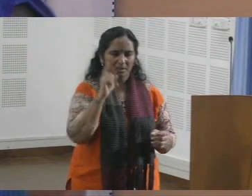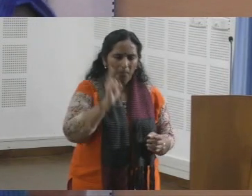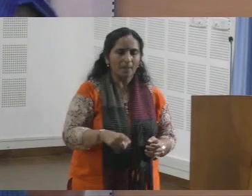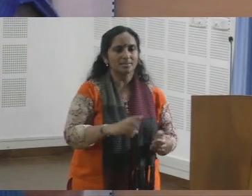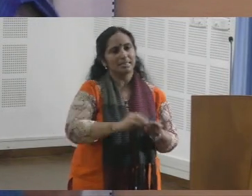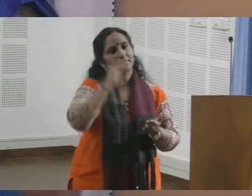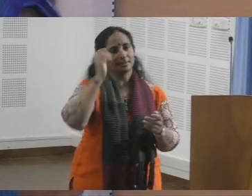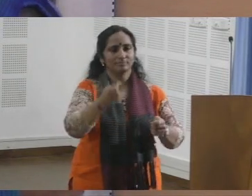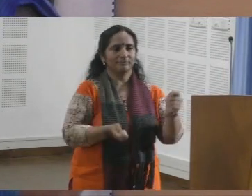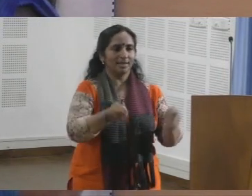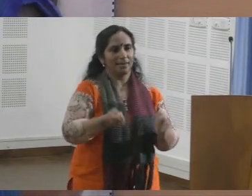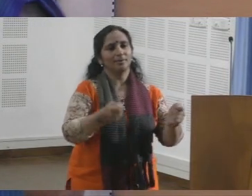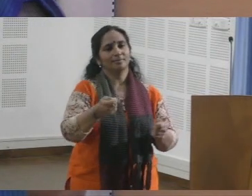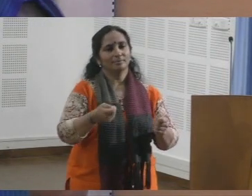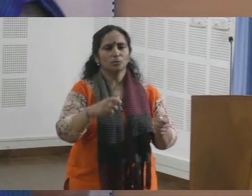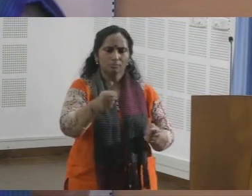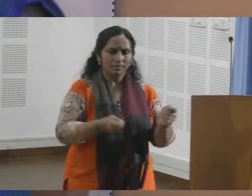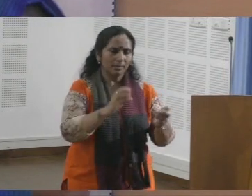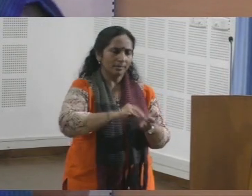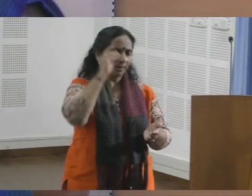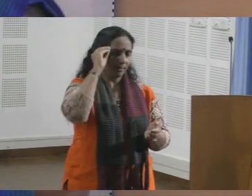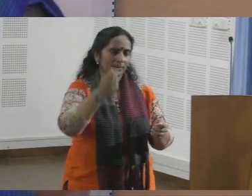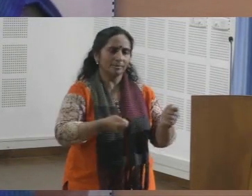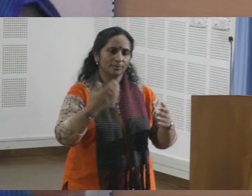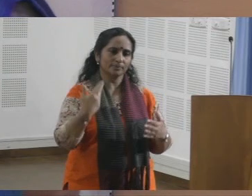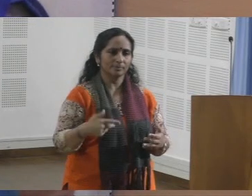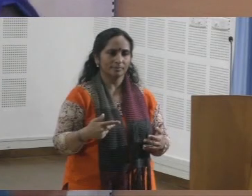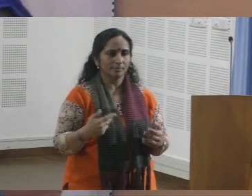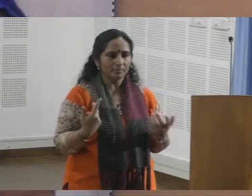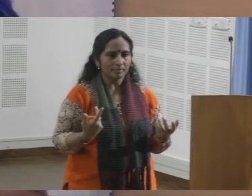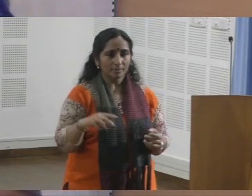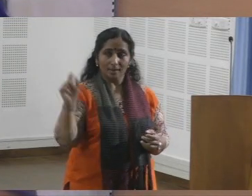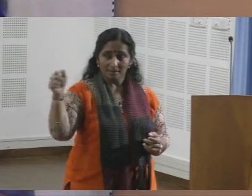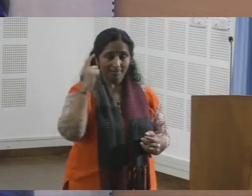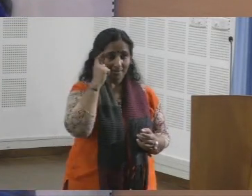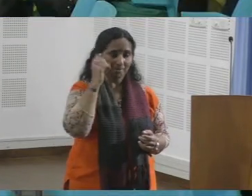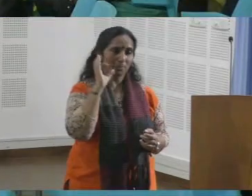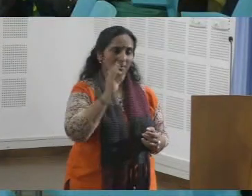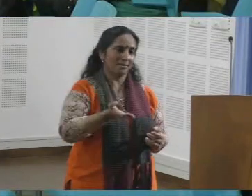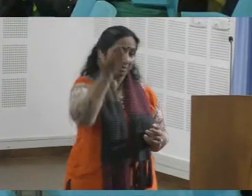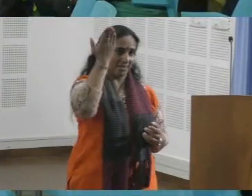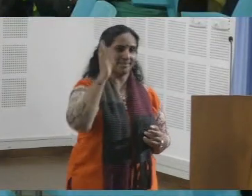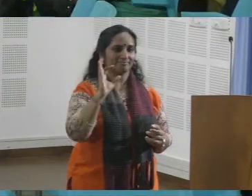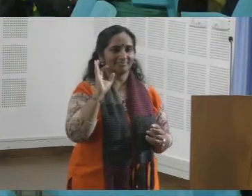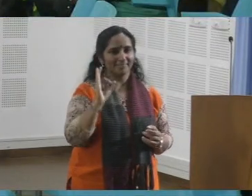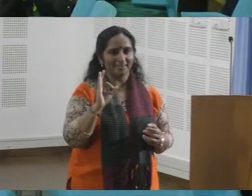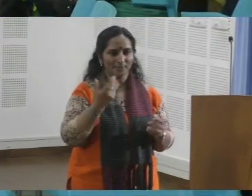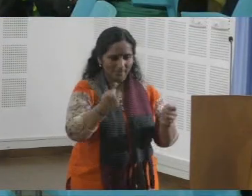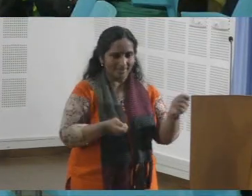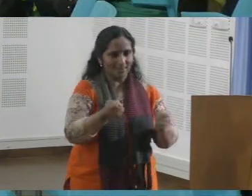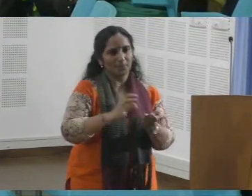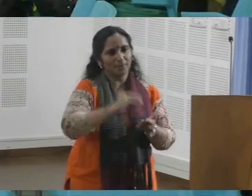പറ്റൂ. അപ്പോൾ ഞാൻ ഡ്രൈവിങ്ങും പഠിച്ചു. അത് ഞാൻ എൻ്റെ ജീവിതത്തിൽ തന്നെ ഏറ്റവും വലിയ നേട്ടമായിട്ട് കരുതാറുണ്ട്. ഒരുപാട് എനിക്ക് ഇതായ പോലെ.